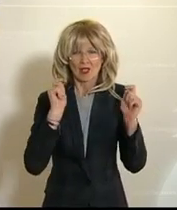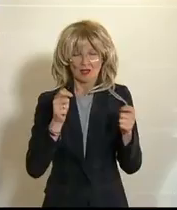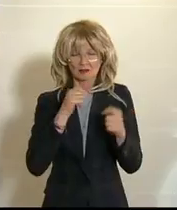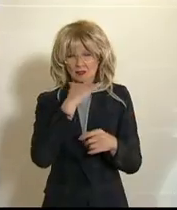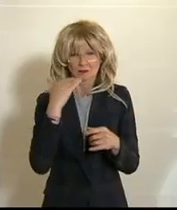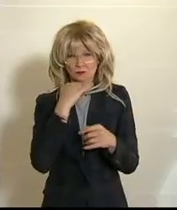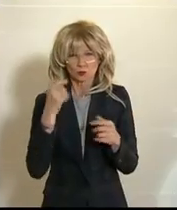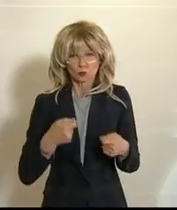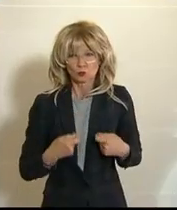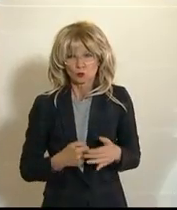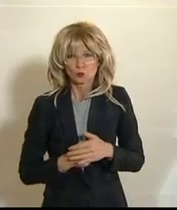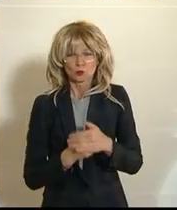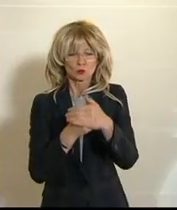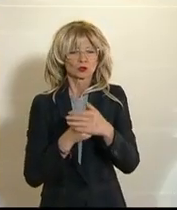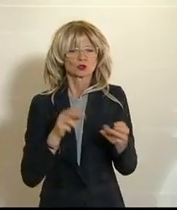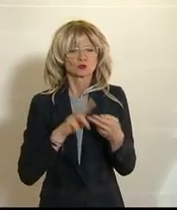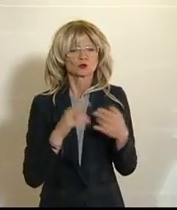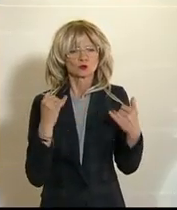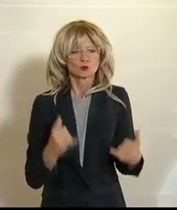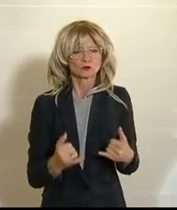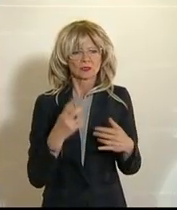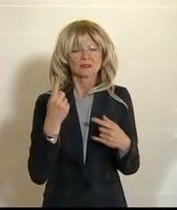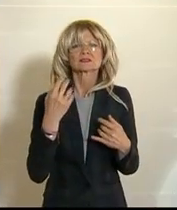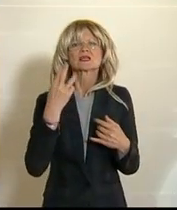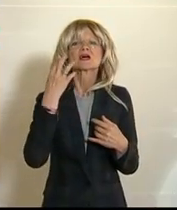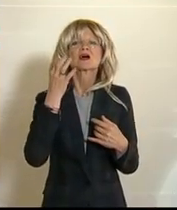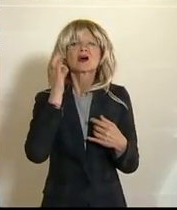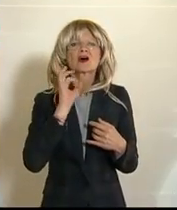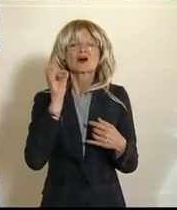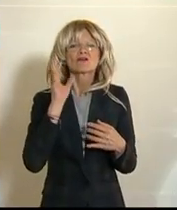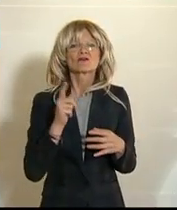Freiheitlichen setzt sich erneut für den Österreich-Tausender ein.